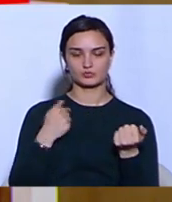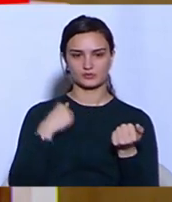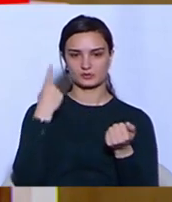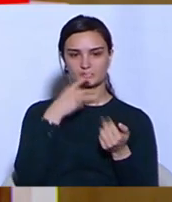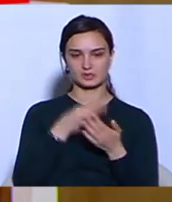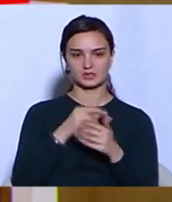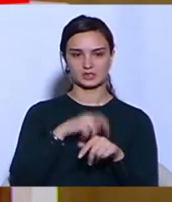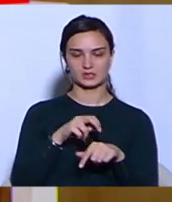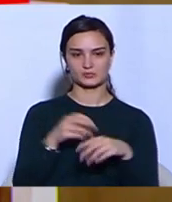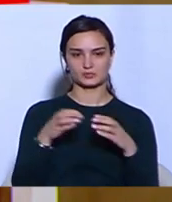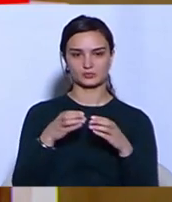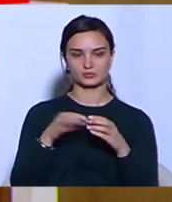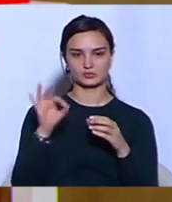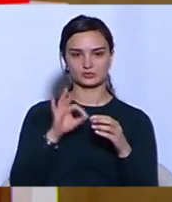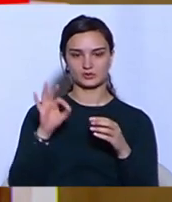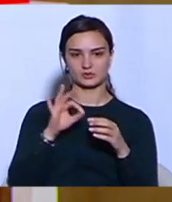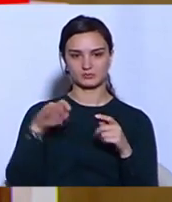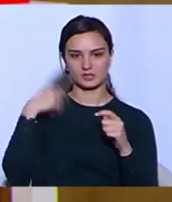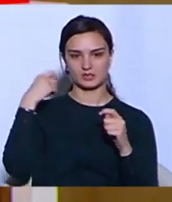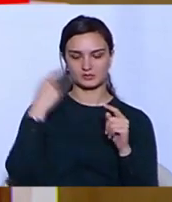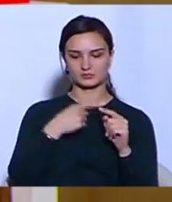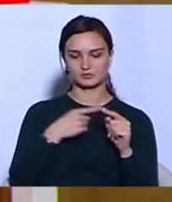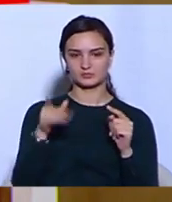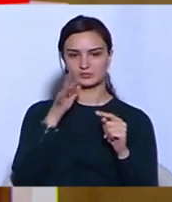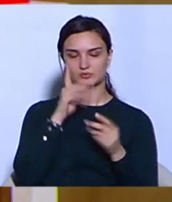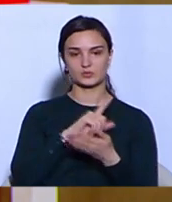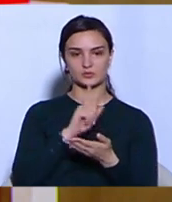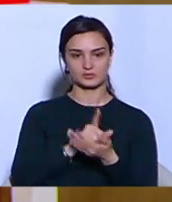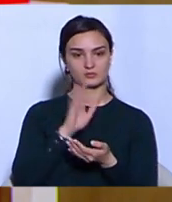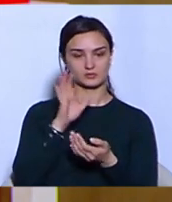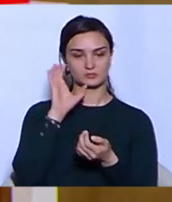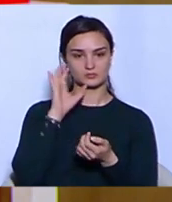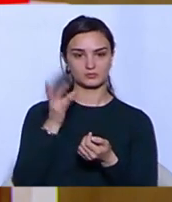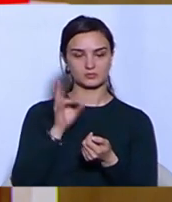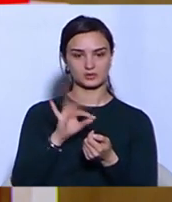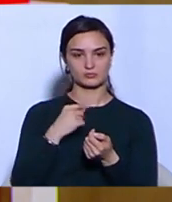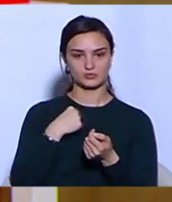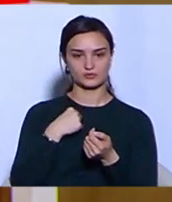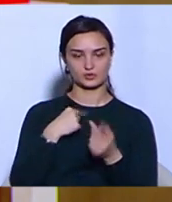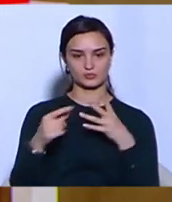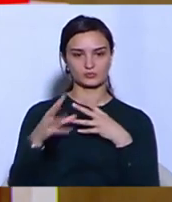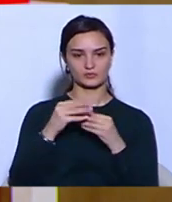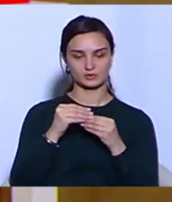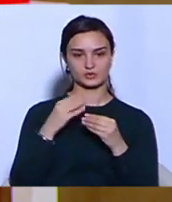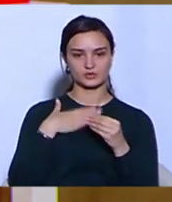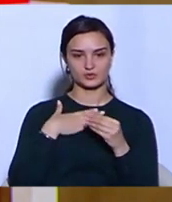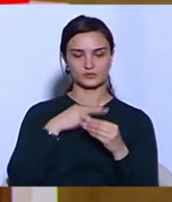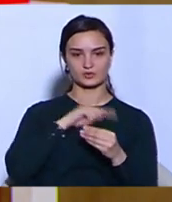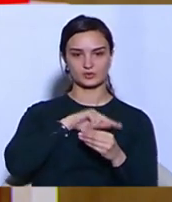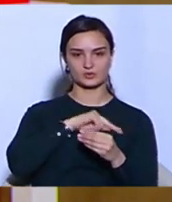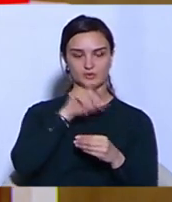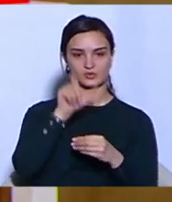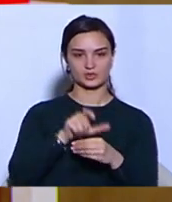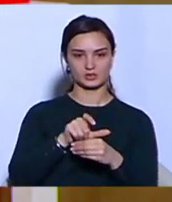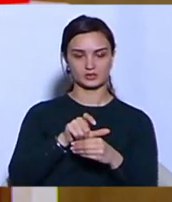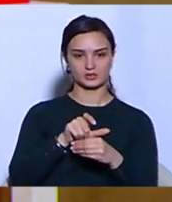პირადი ექიმის გუნდის შესახებ გადაცემის მსვლელობისას აუცილებლად მოისმენთ, თუმცა ჩვენ შემოგვიერთდა ჩვენი კოლეგა